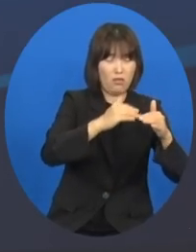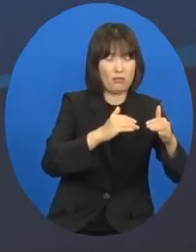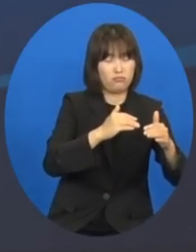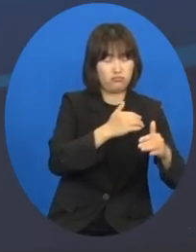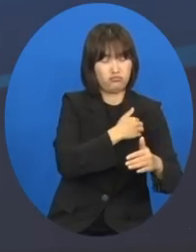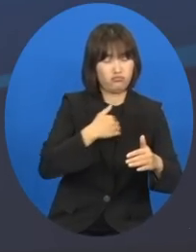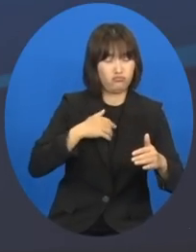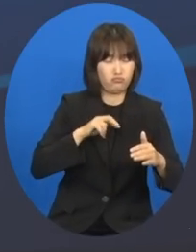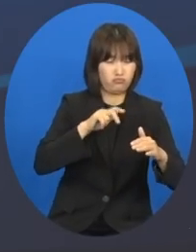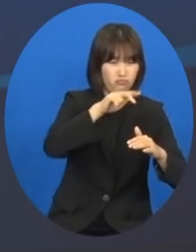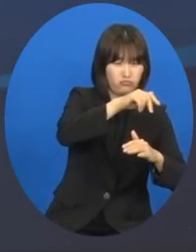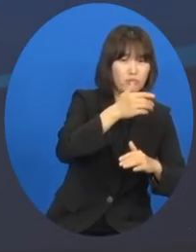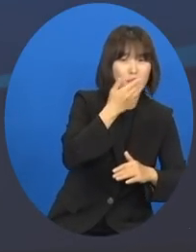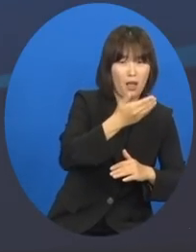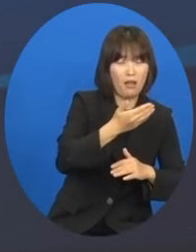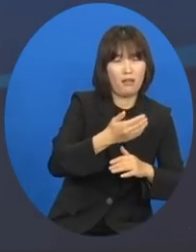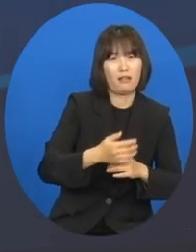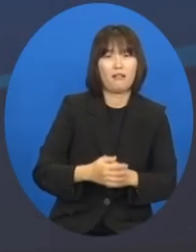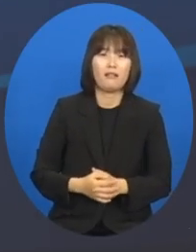할렐루야